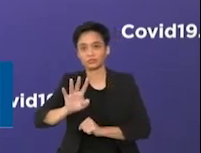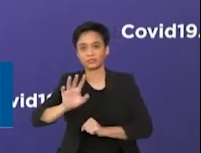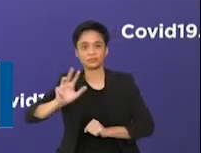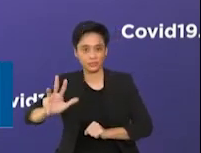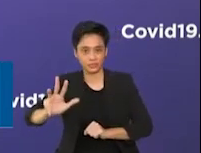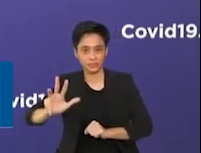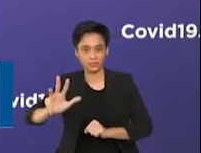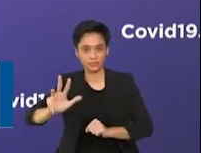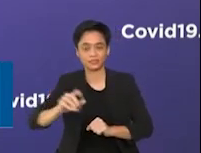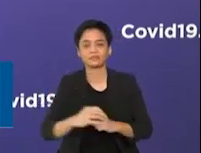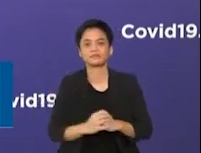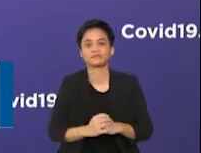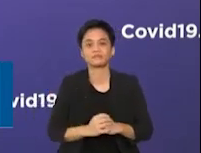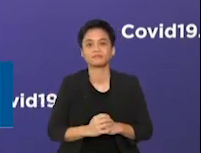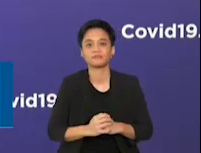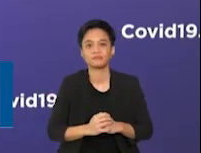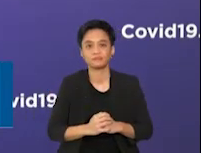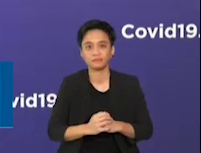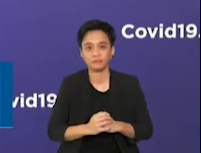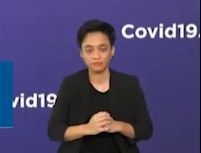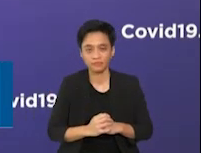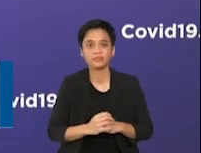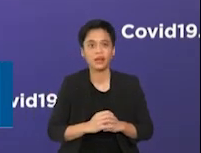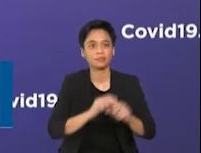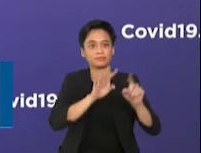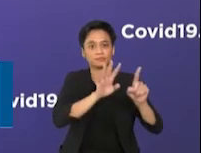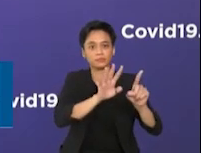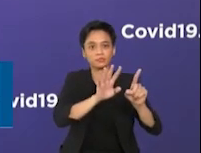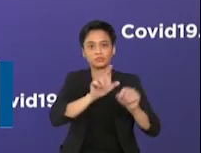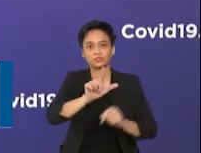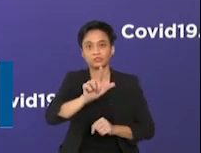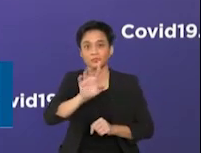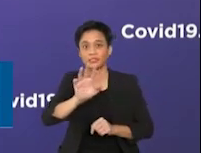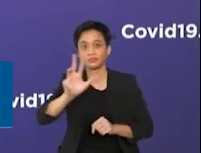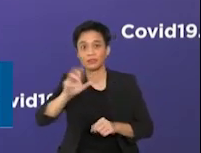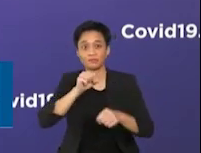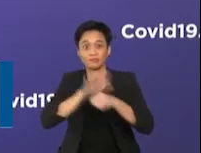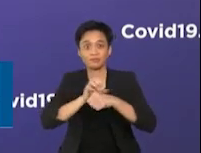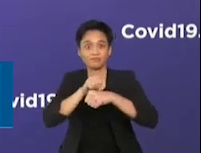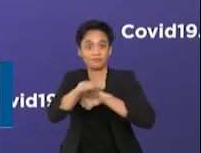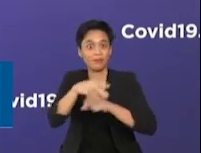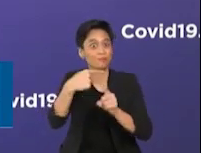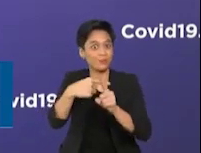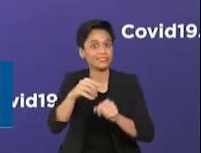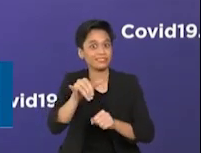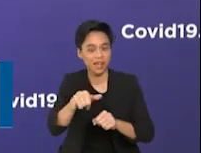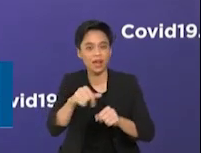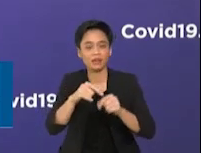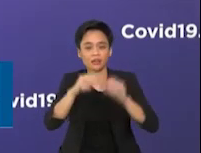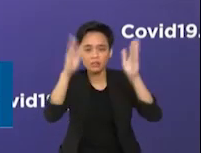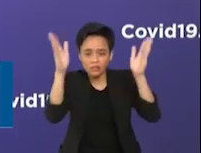orang di mana dari 14749f orang diantaranya kita